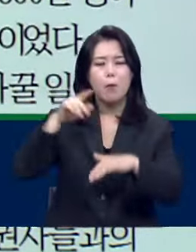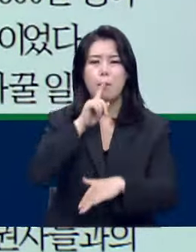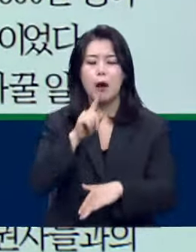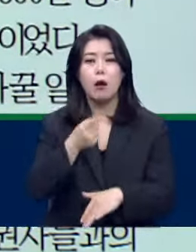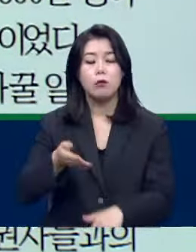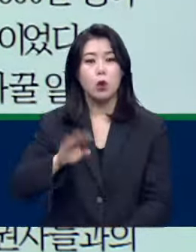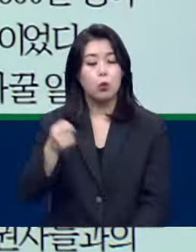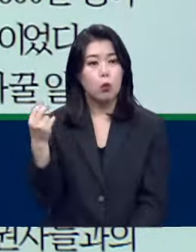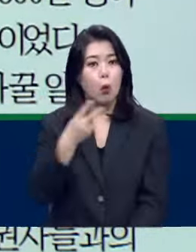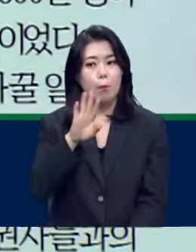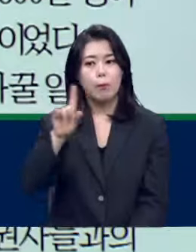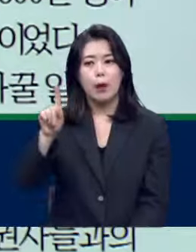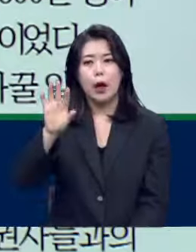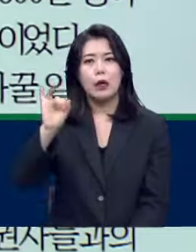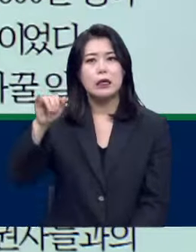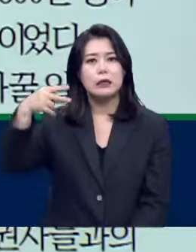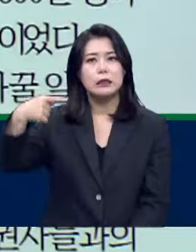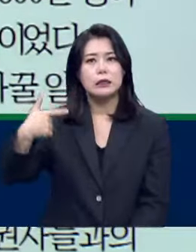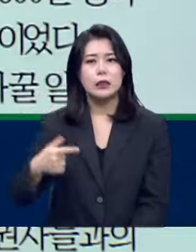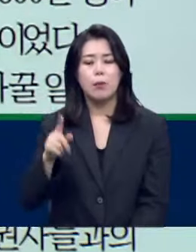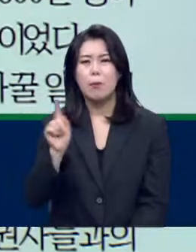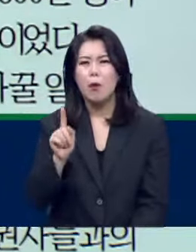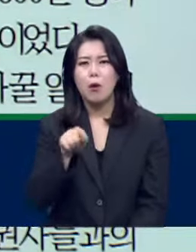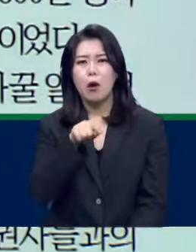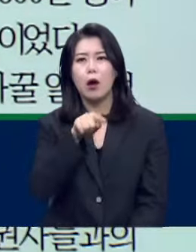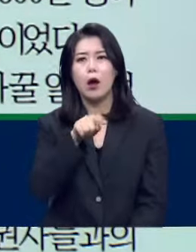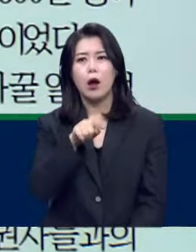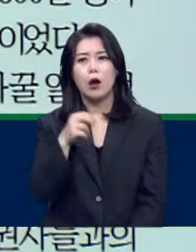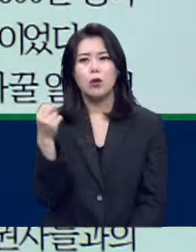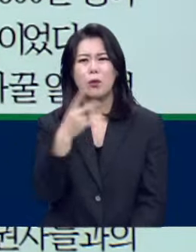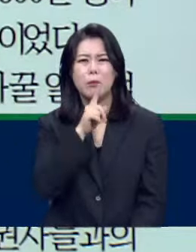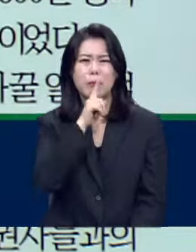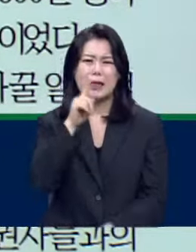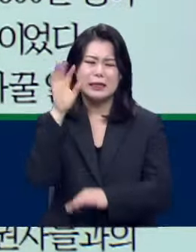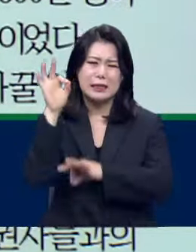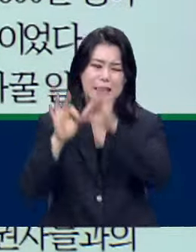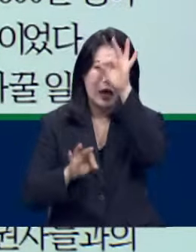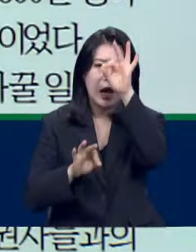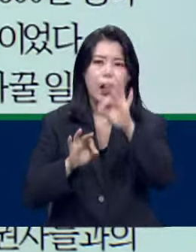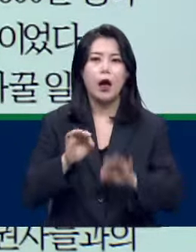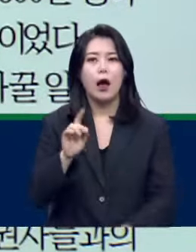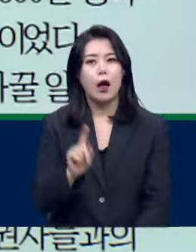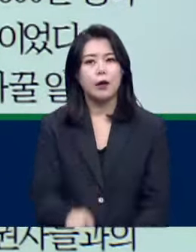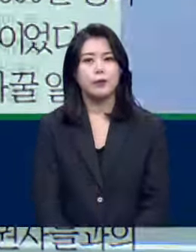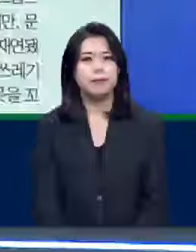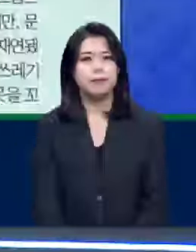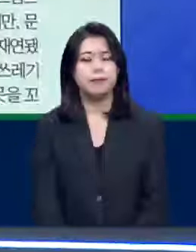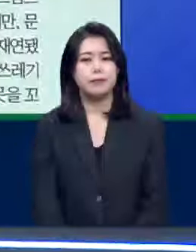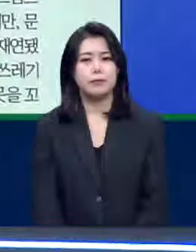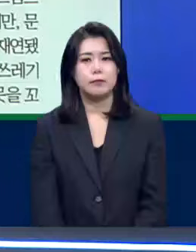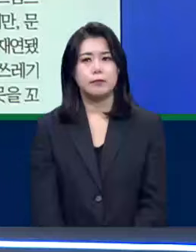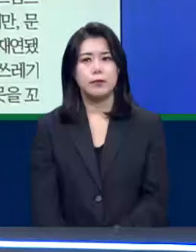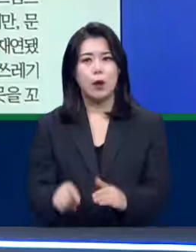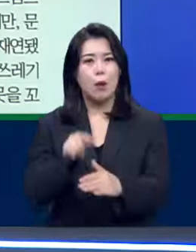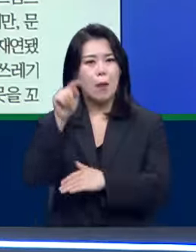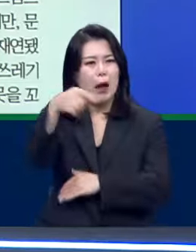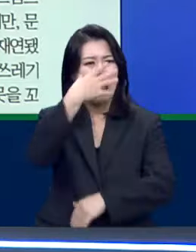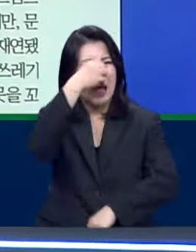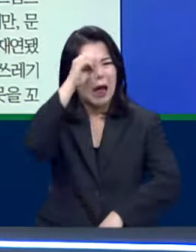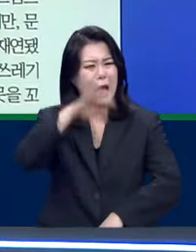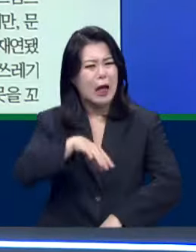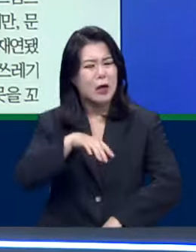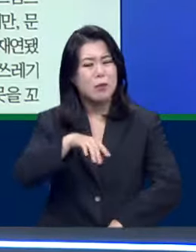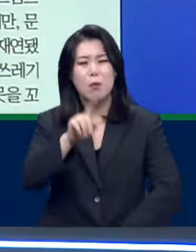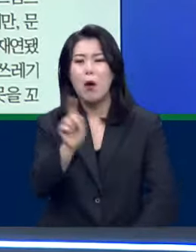대통령이 해당 발언을 비난하려 실언을 했다라는 거 뭐라고 얘기를 했느냐 밖에 떠다니는 유일한